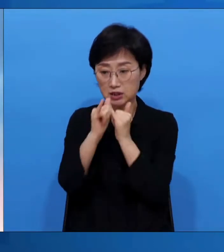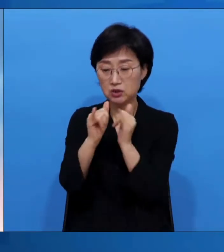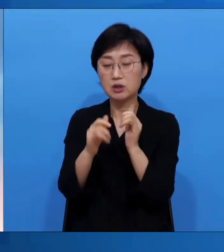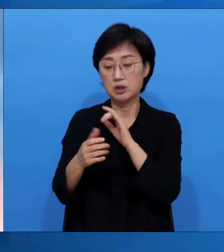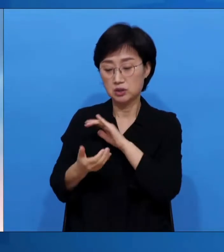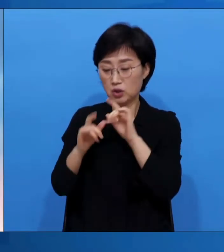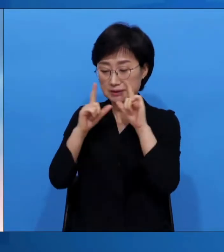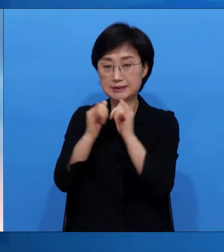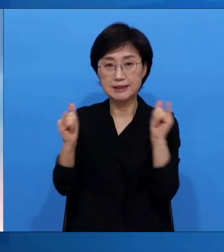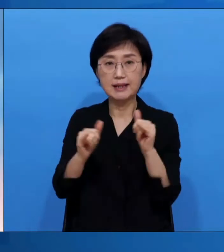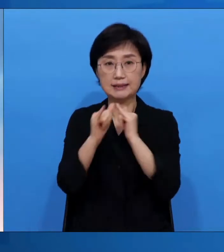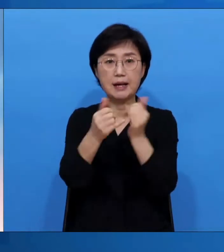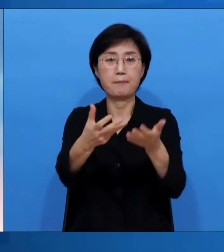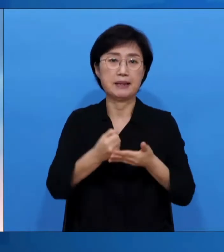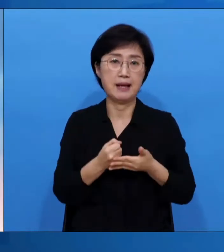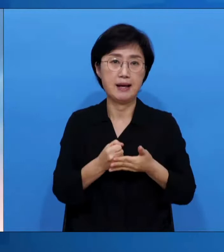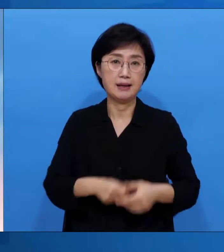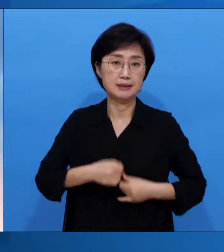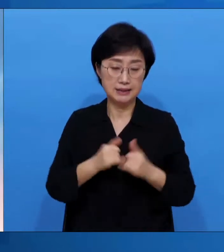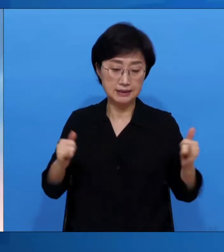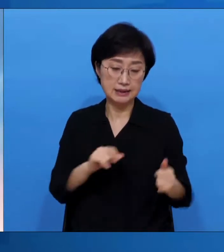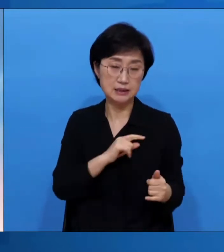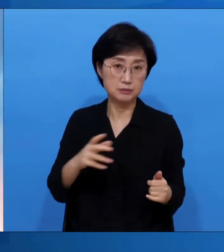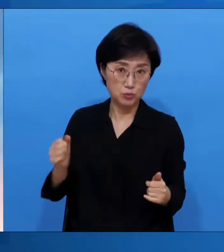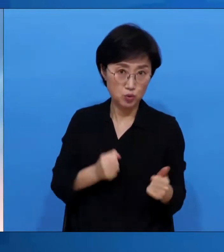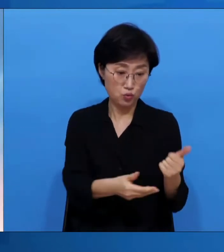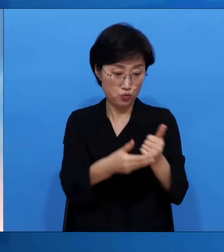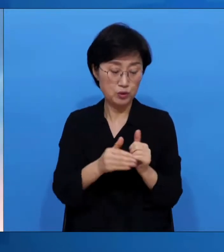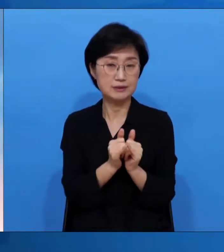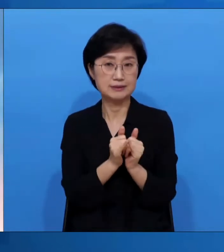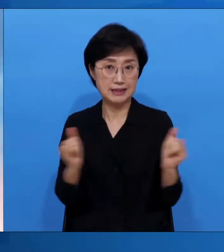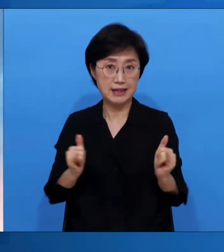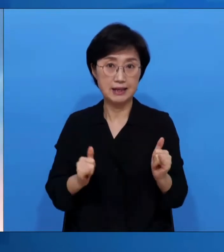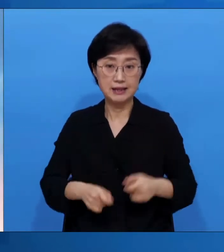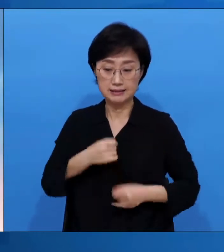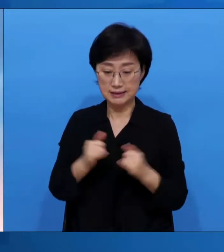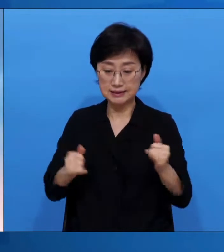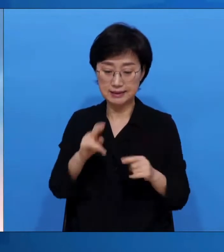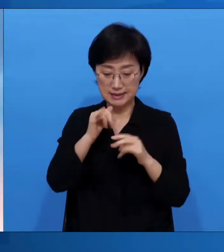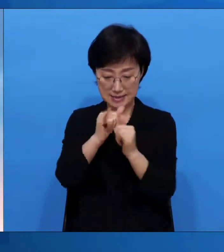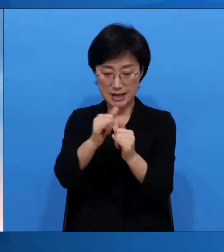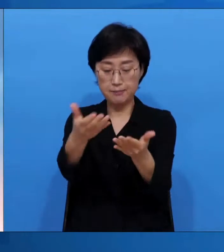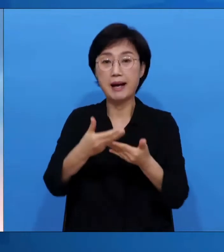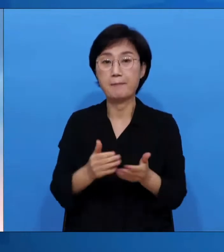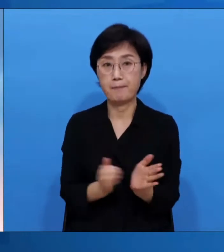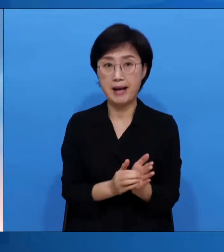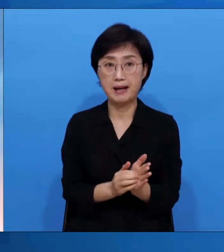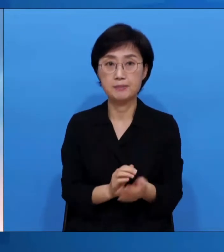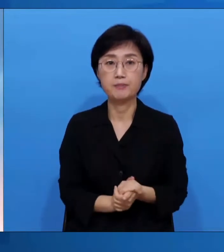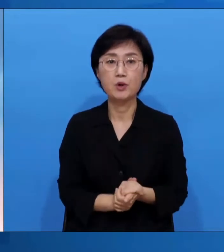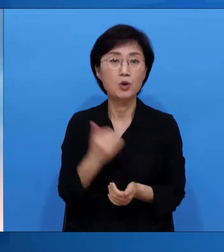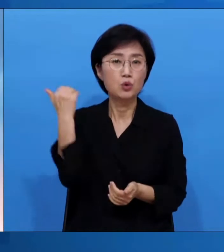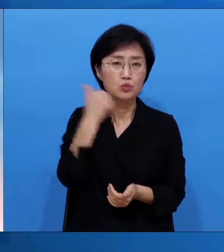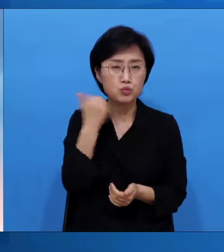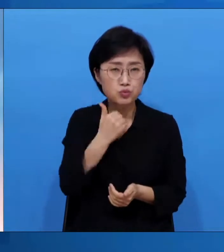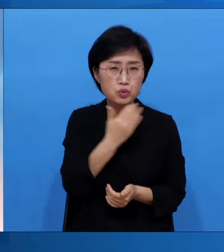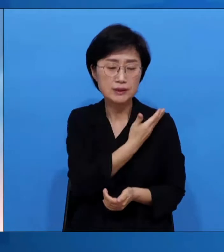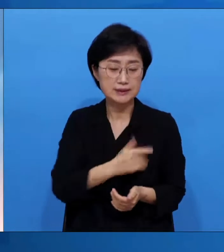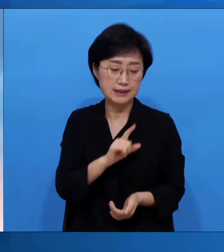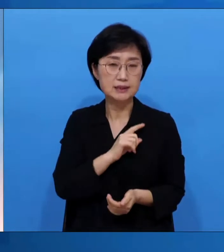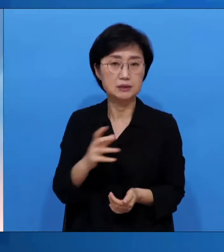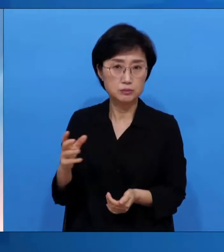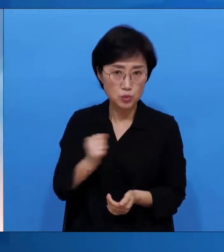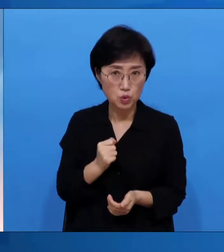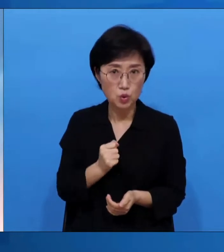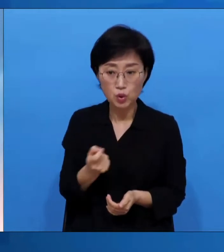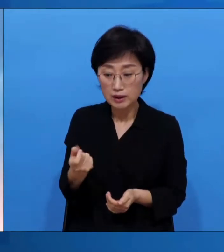받을 것이요 의인의 이름으로 의인을 영접하는 자는 의인의 상을 받을 것이요 또 누구든지 제자의 이름으로 이